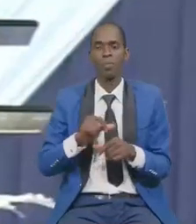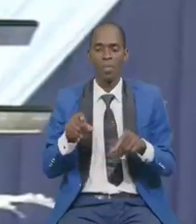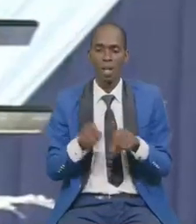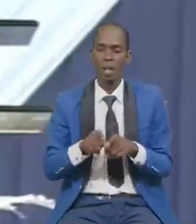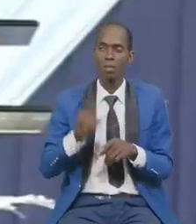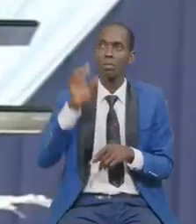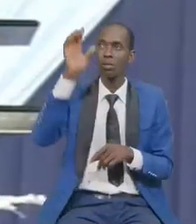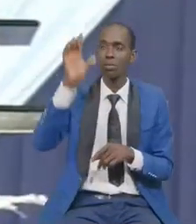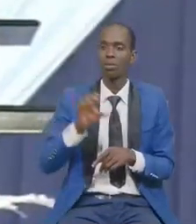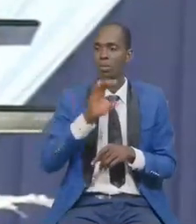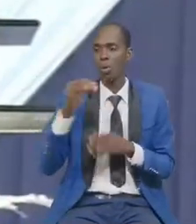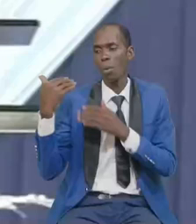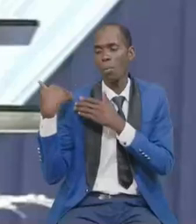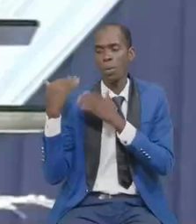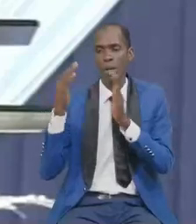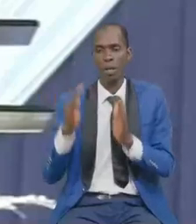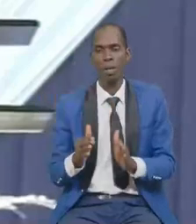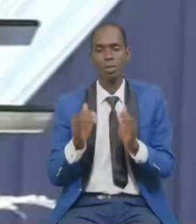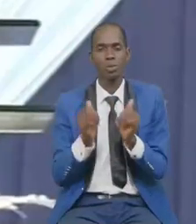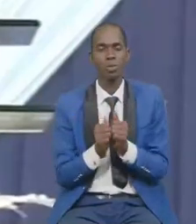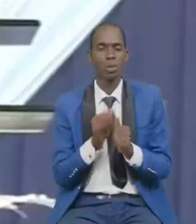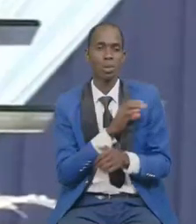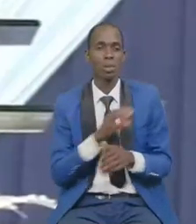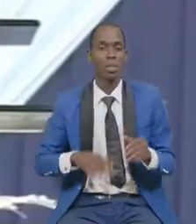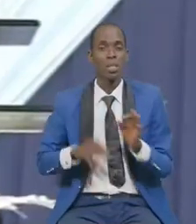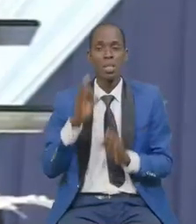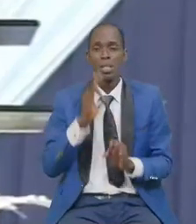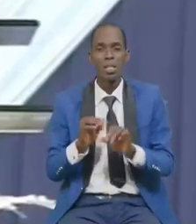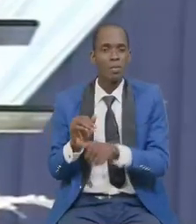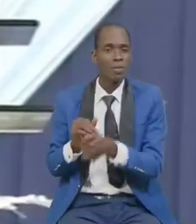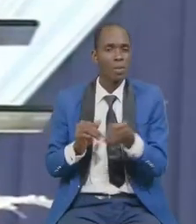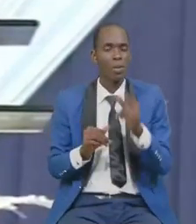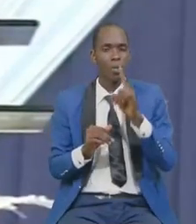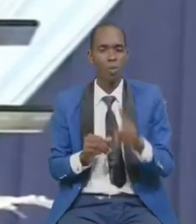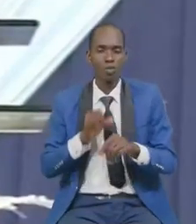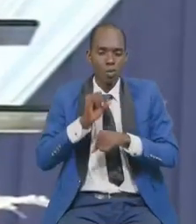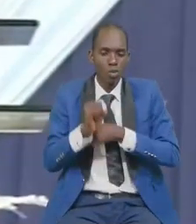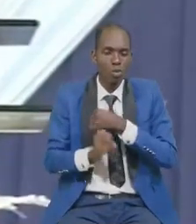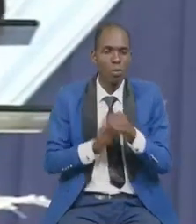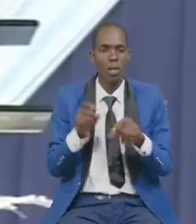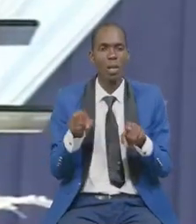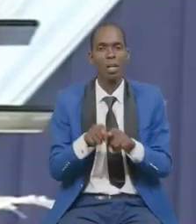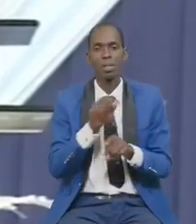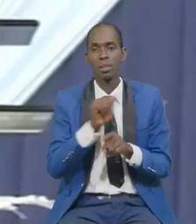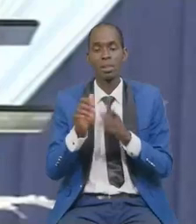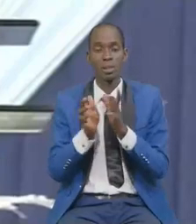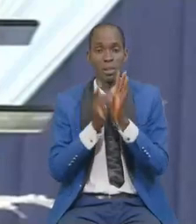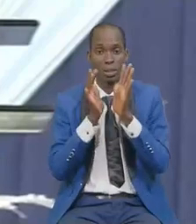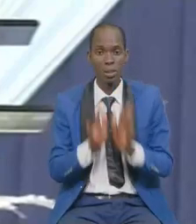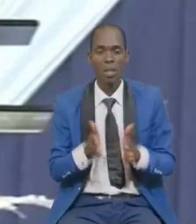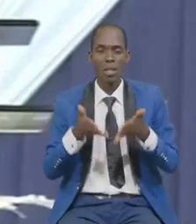de la croix avec Christ. Si quelqu'un souffre comme chrétien, qu'il n'en ait point